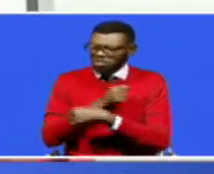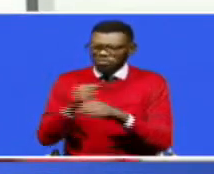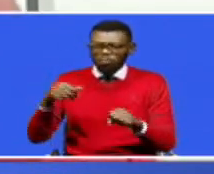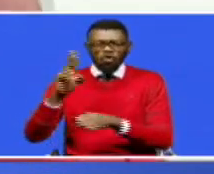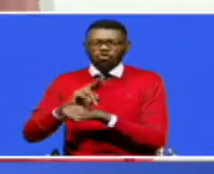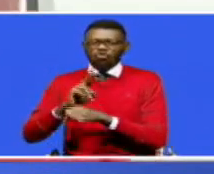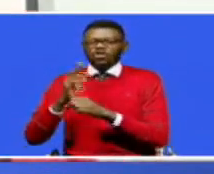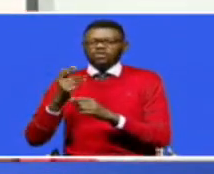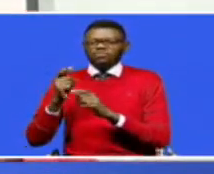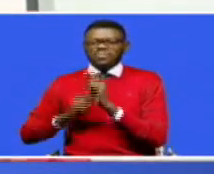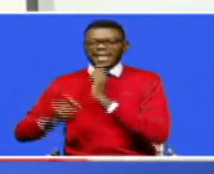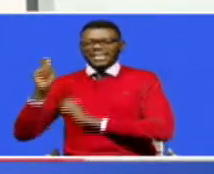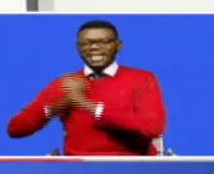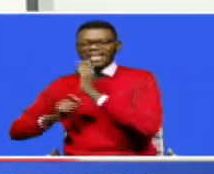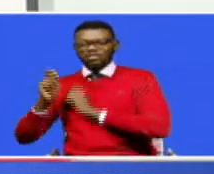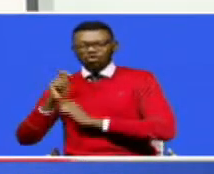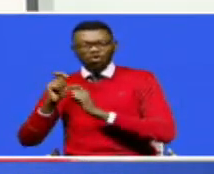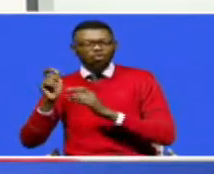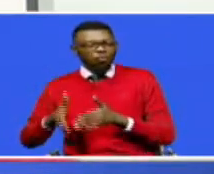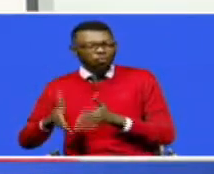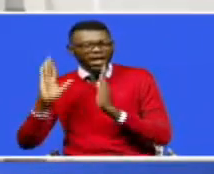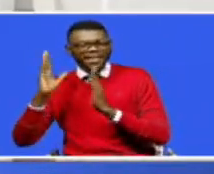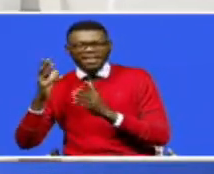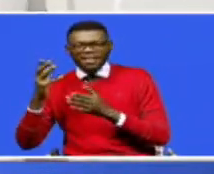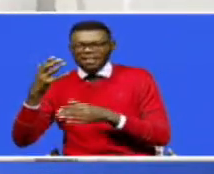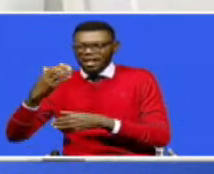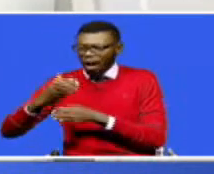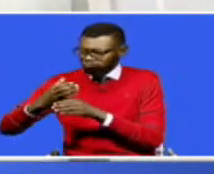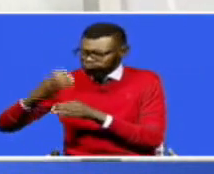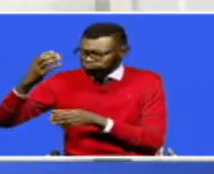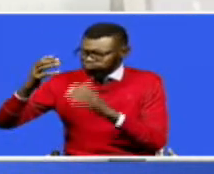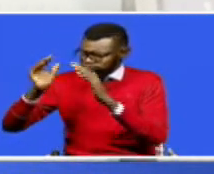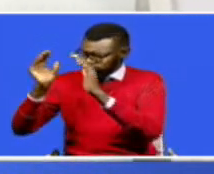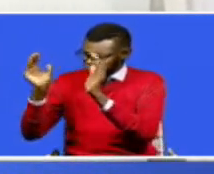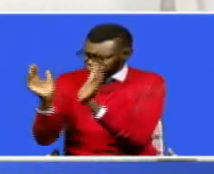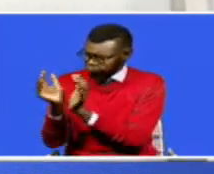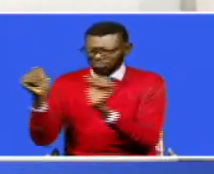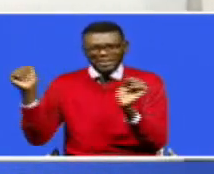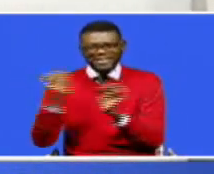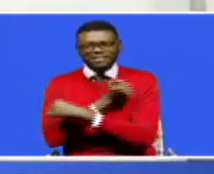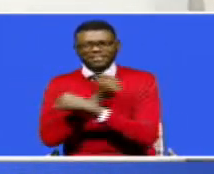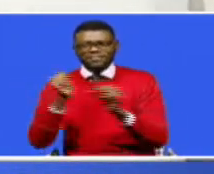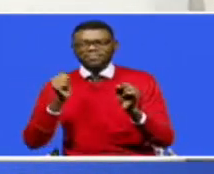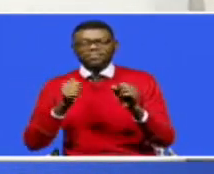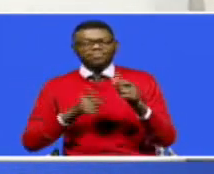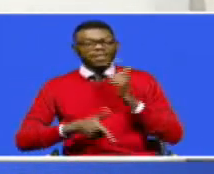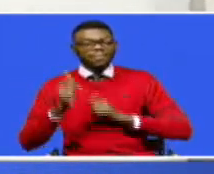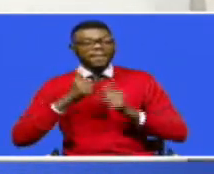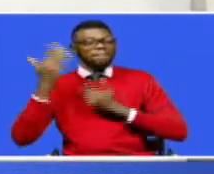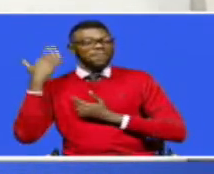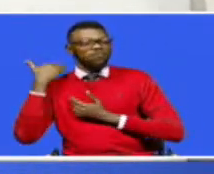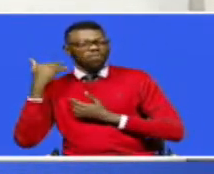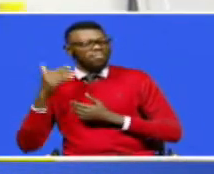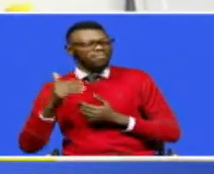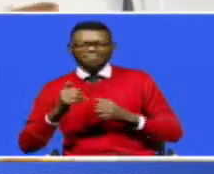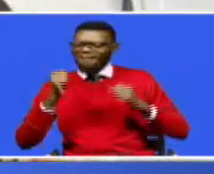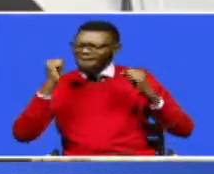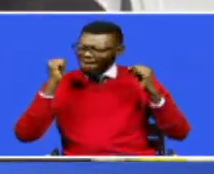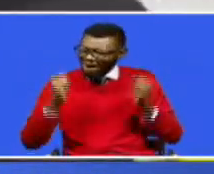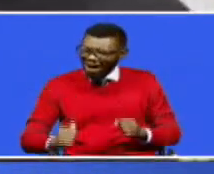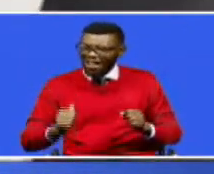wanatoa mafundisho kuhusu mambo na society size wote hawako tena. Maziwa kitambo hii ni haraka kushinda hiyo